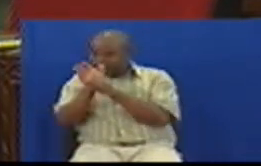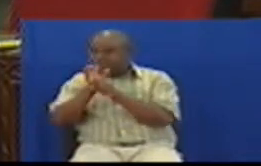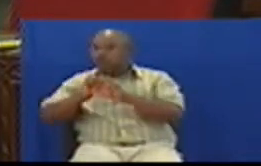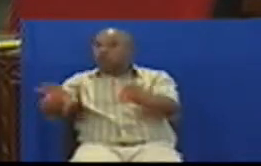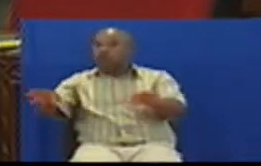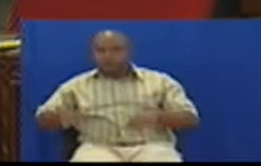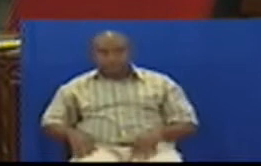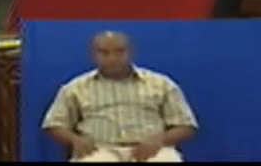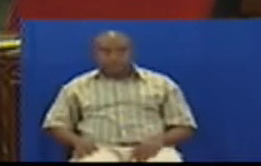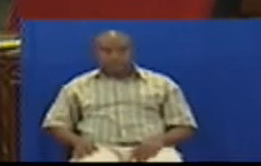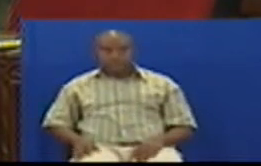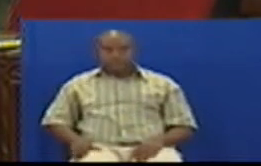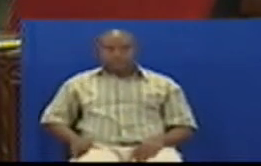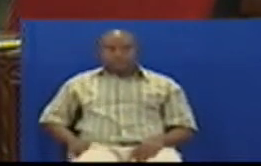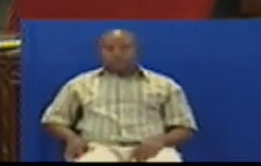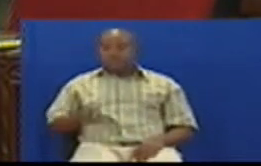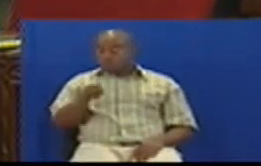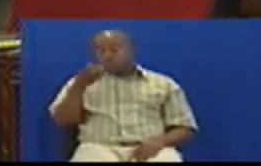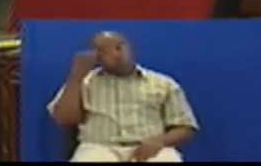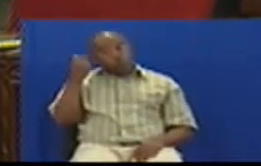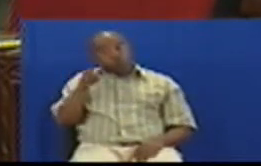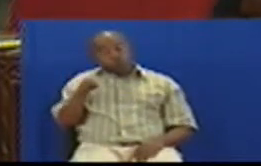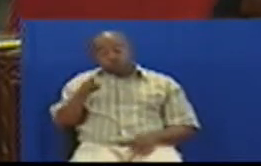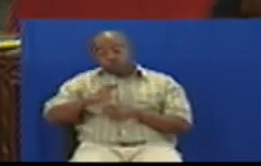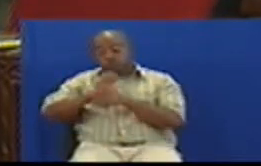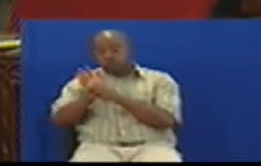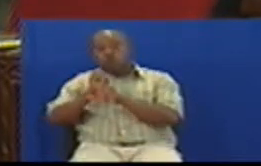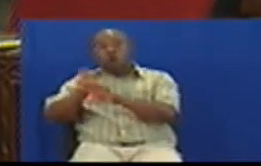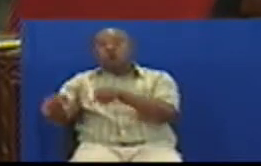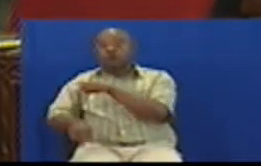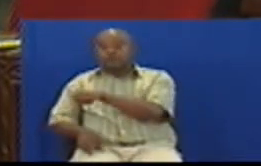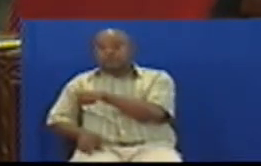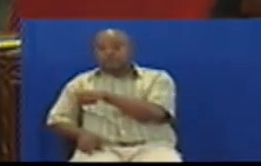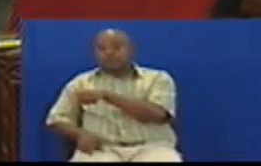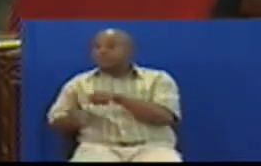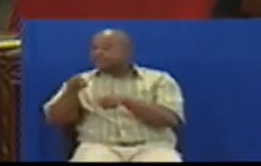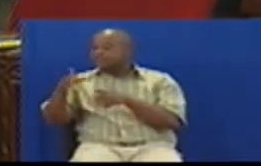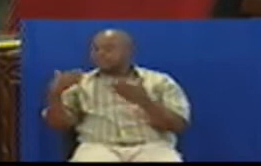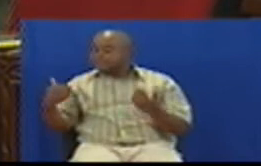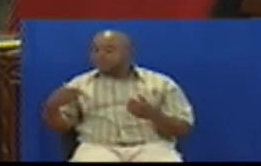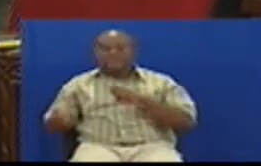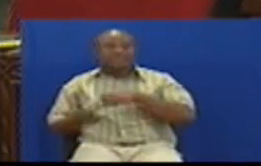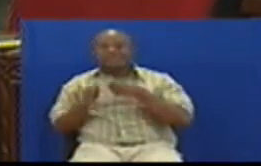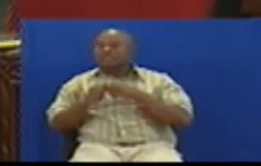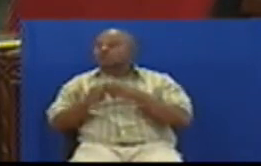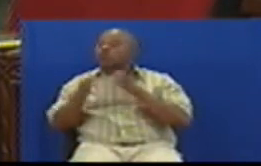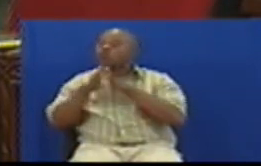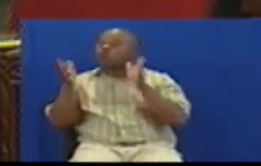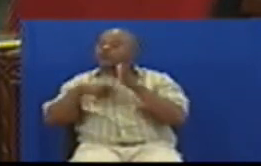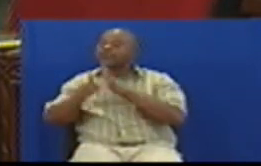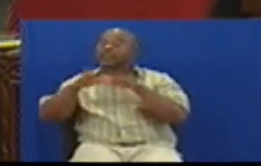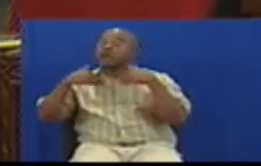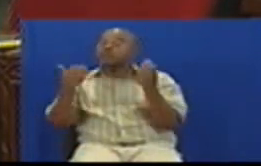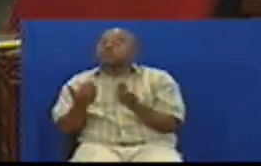COVID-19. Ugonjwa huu kama wote tunavyofahamu ni janga la kidunia, janga la kiafya la kidunia, na sisi